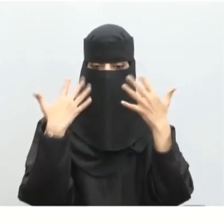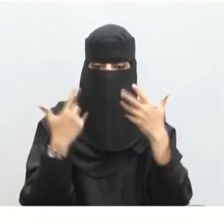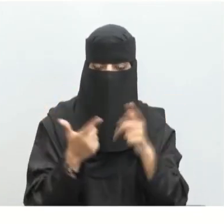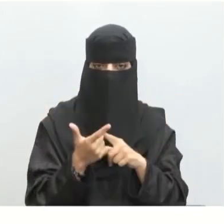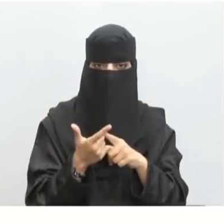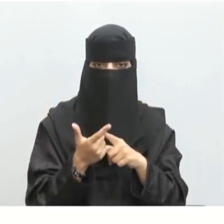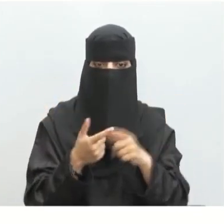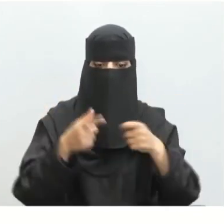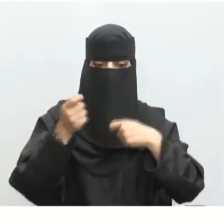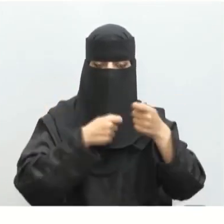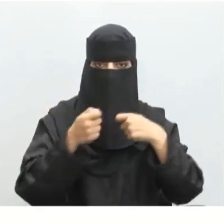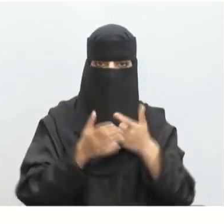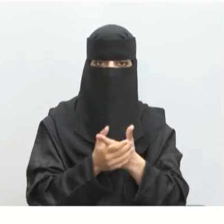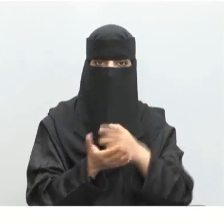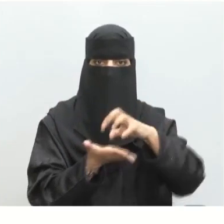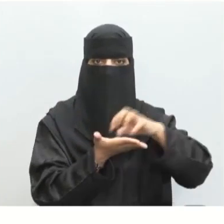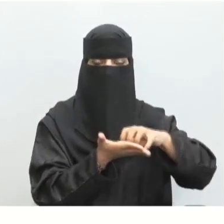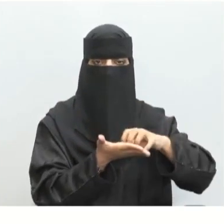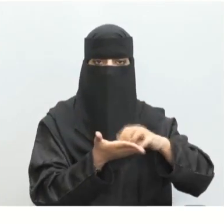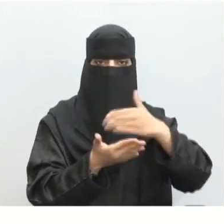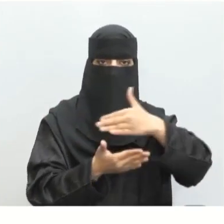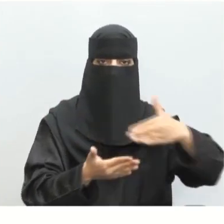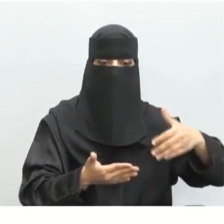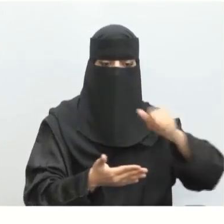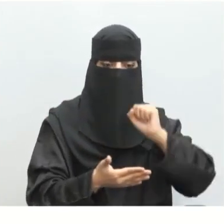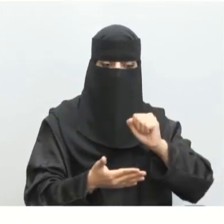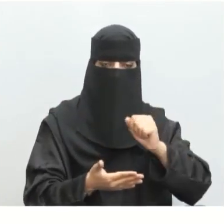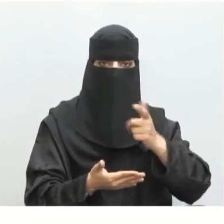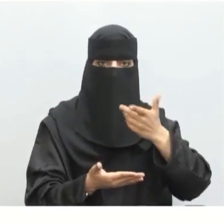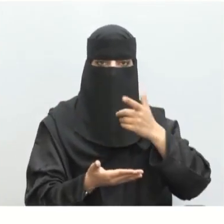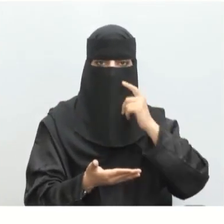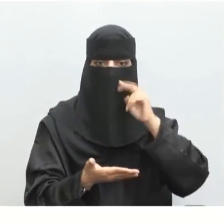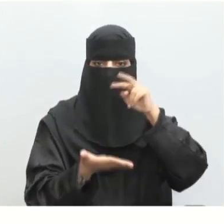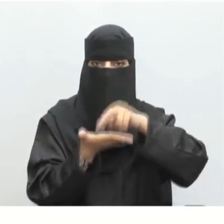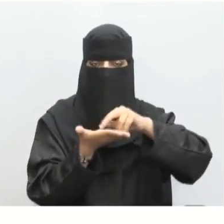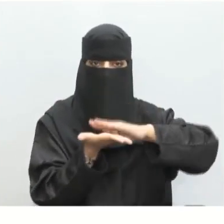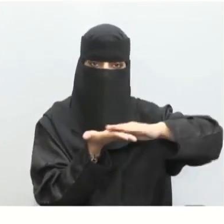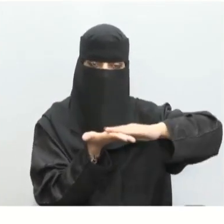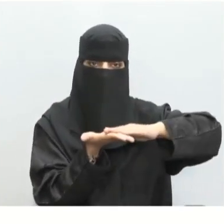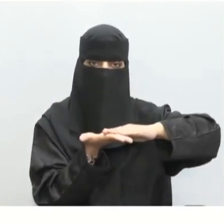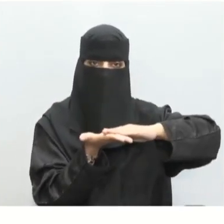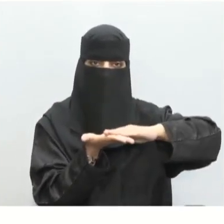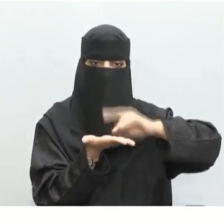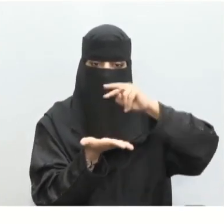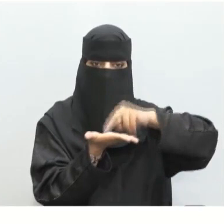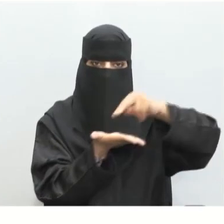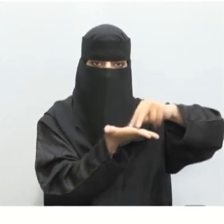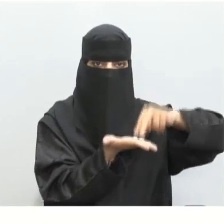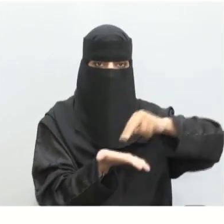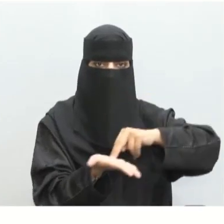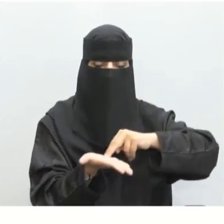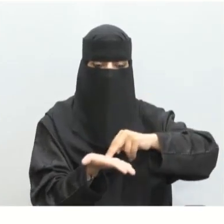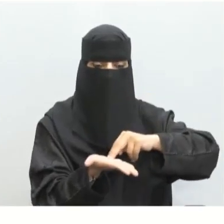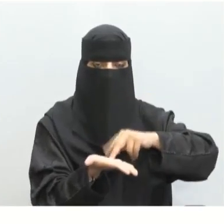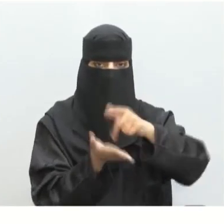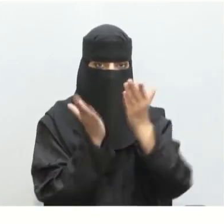تمثل الاقتصاد ام تمثل مناطق الس سياحيه ام ظواهر سطح الارض من